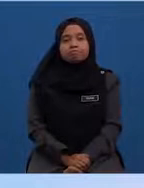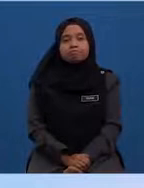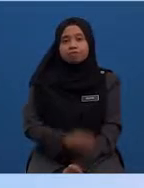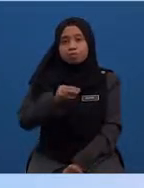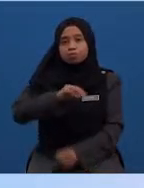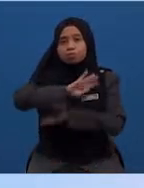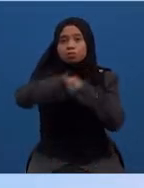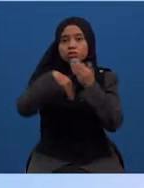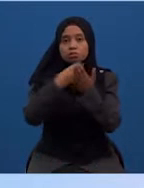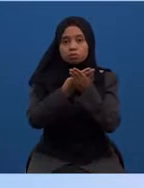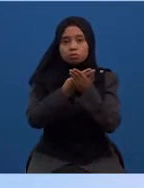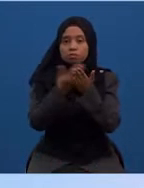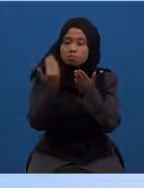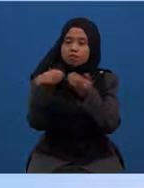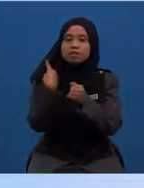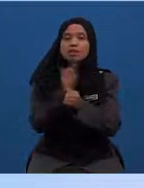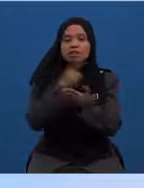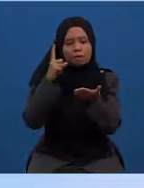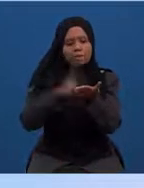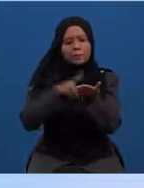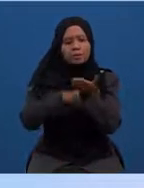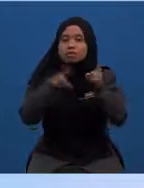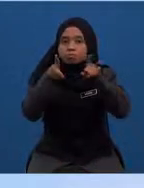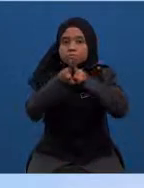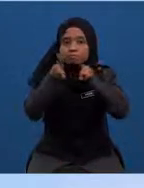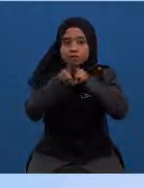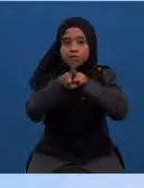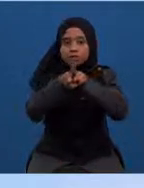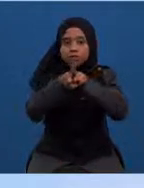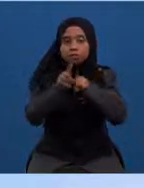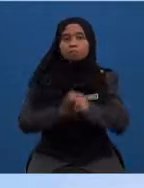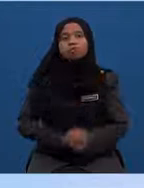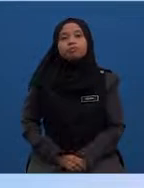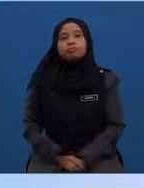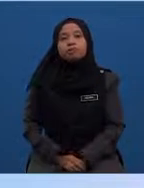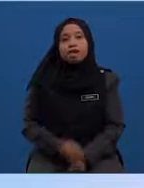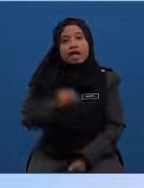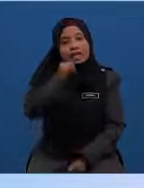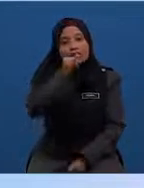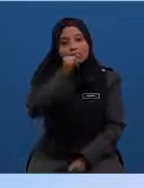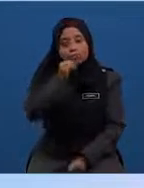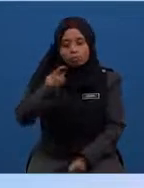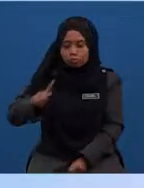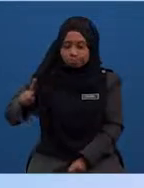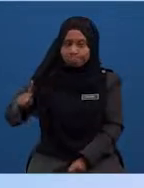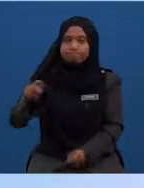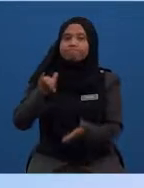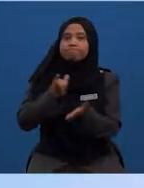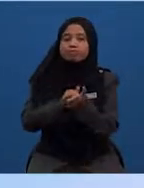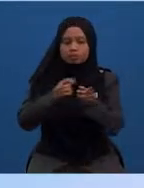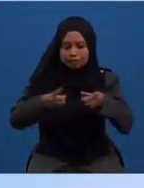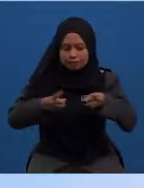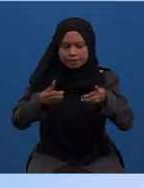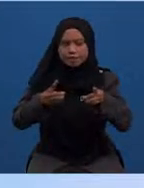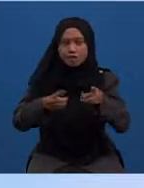Murid semua, jom kita bincangkan bersama-sama. Ibu kanak-kanak tersebut